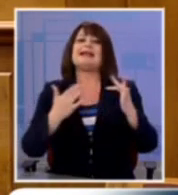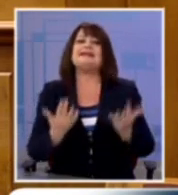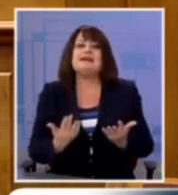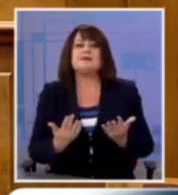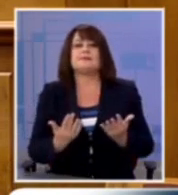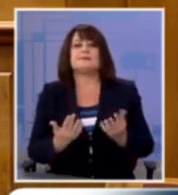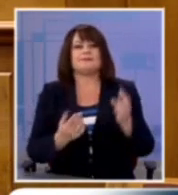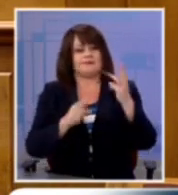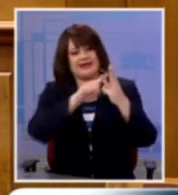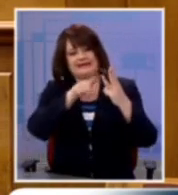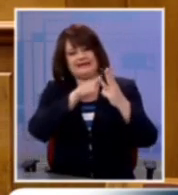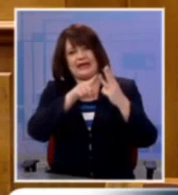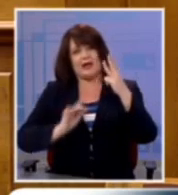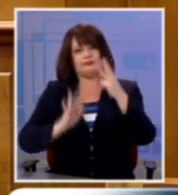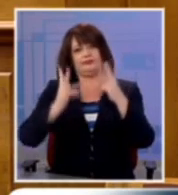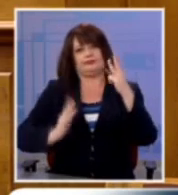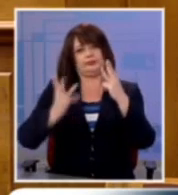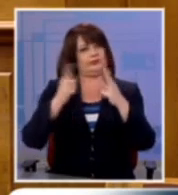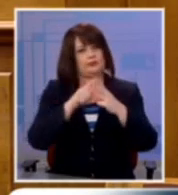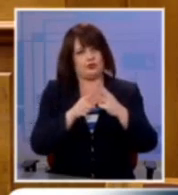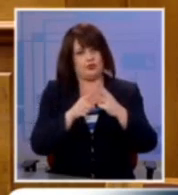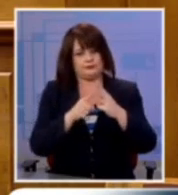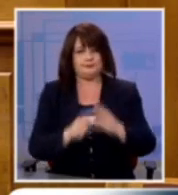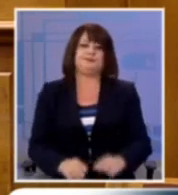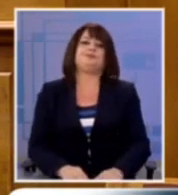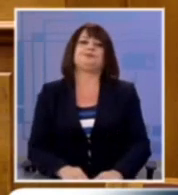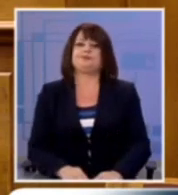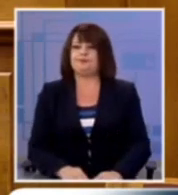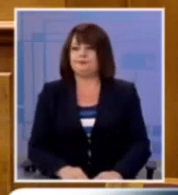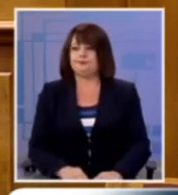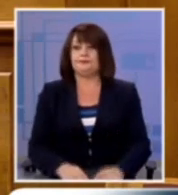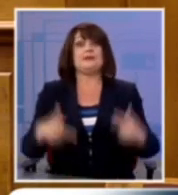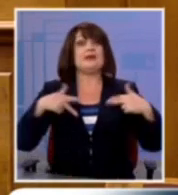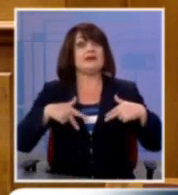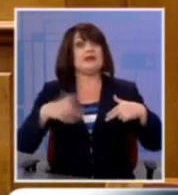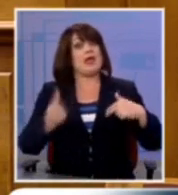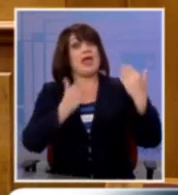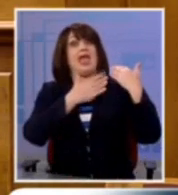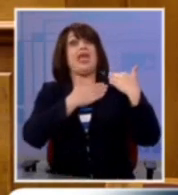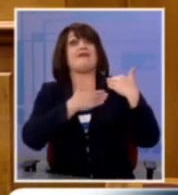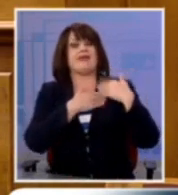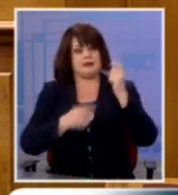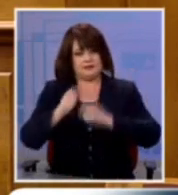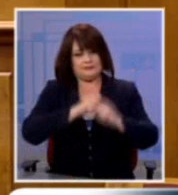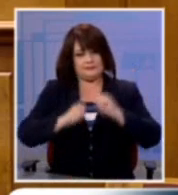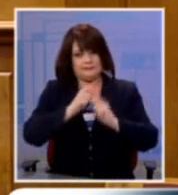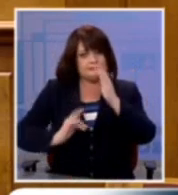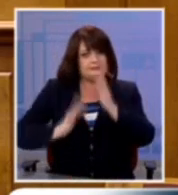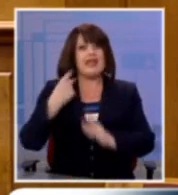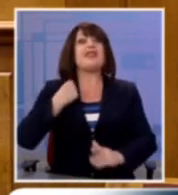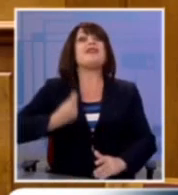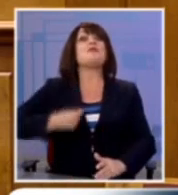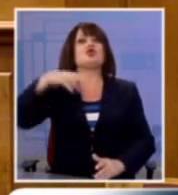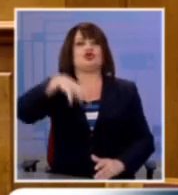τριών ανασυγκροτήσεων. Όσο αφορά την κυβέρνηση, έχει ευθύνη για την ανασυγκρότηση του δημόσιου